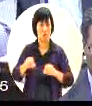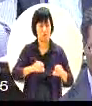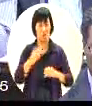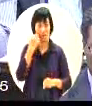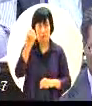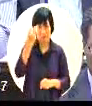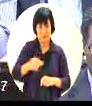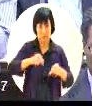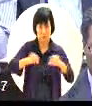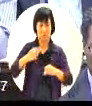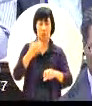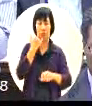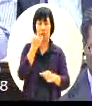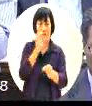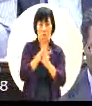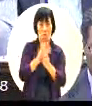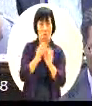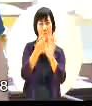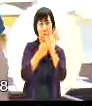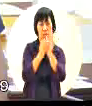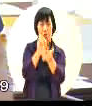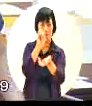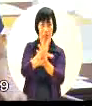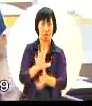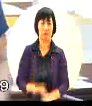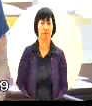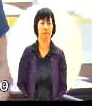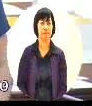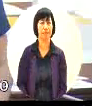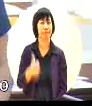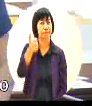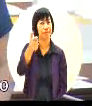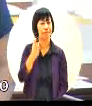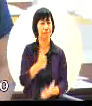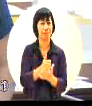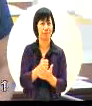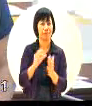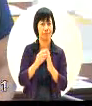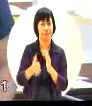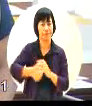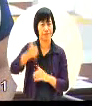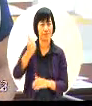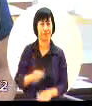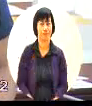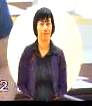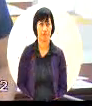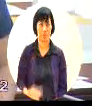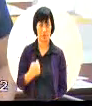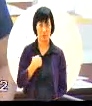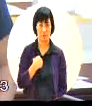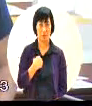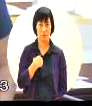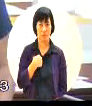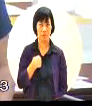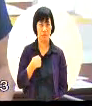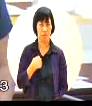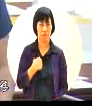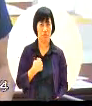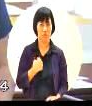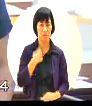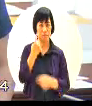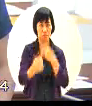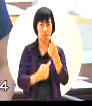计划，甲资料较去保护咱员。 好，谢谢局长。因为在我参加伫社区咧走的时